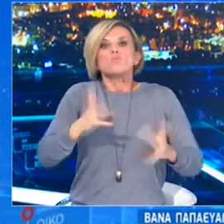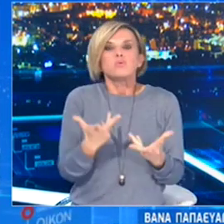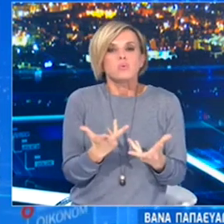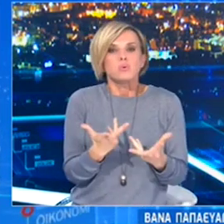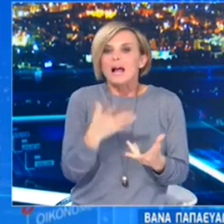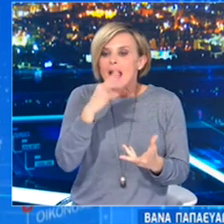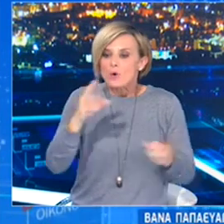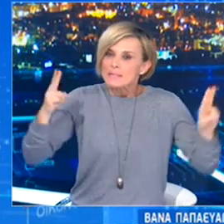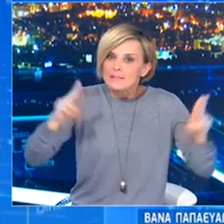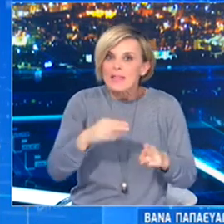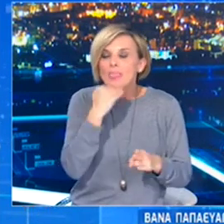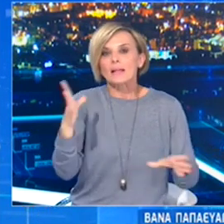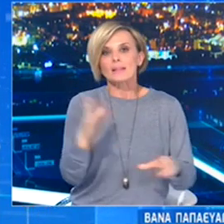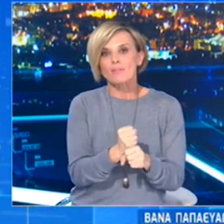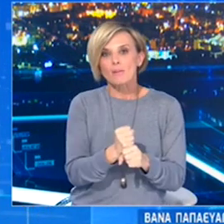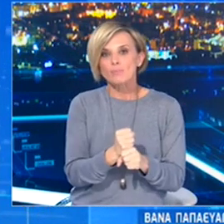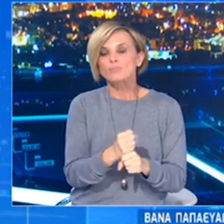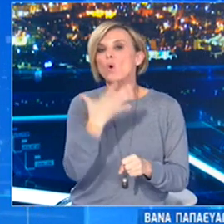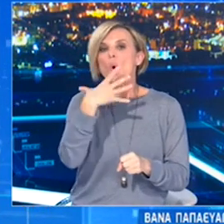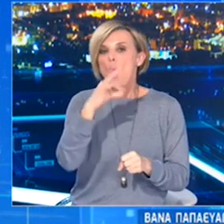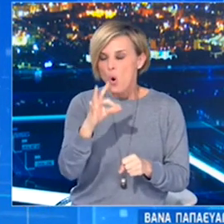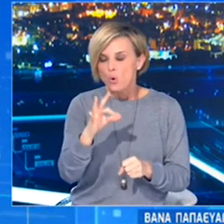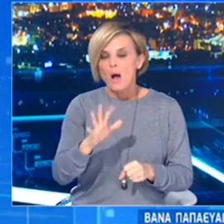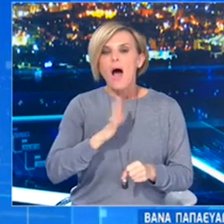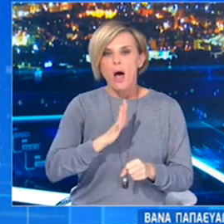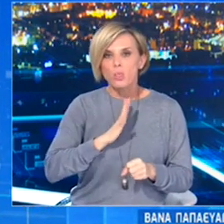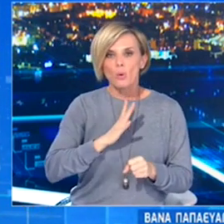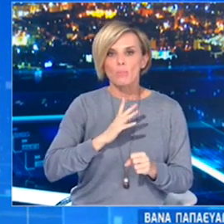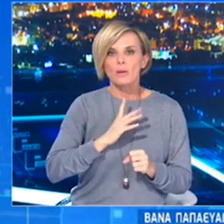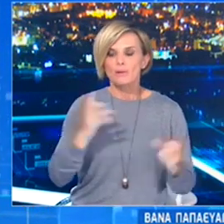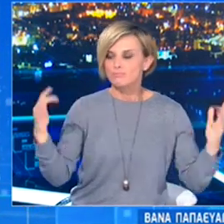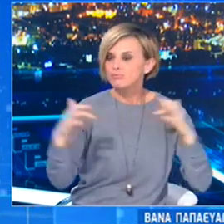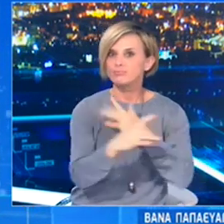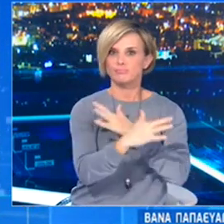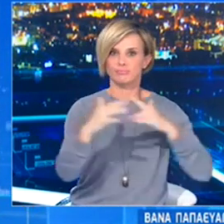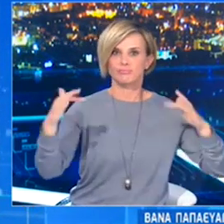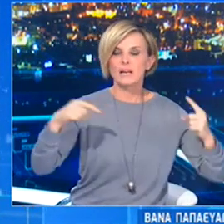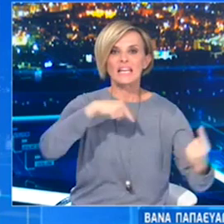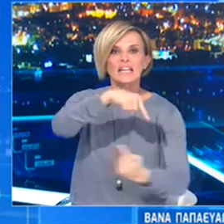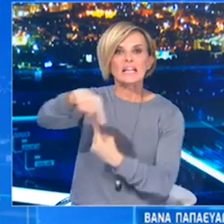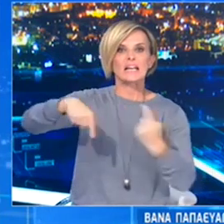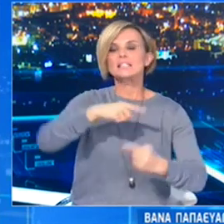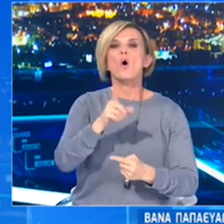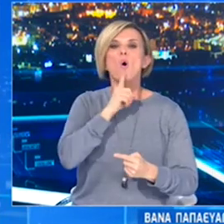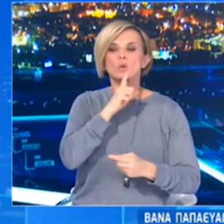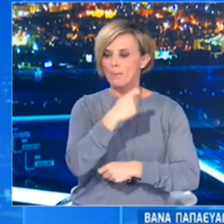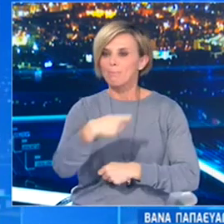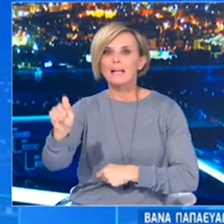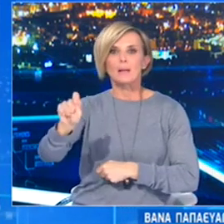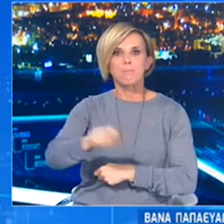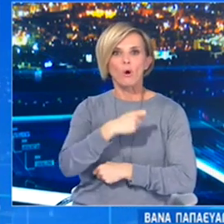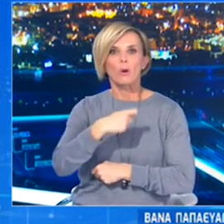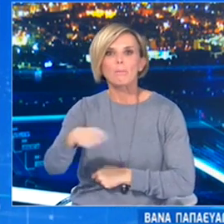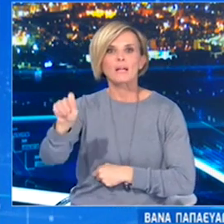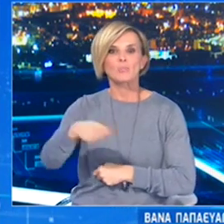είναι ότι λόγω της μεγάλης διασποράς στην κοινότητα υπάρχει ένα συνεχές, ας το πούμε, ping-pong μεταξύ